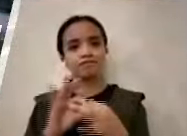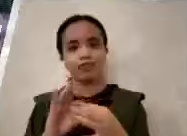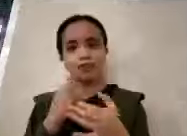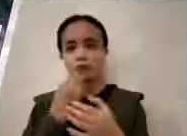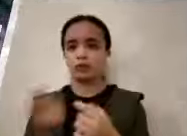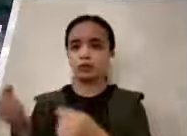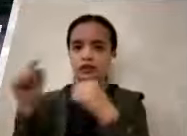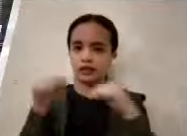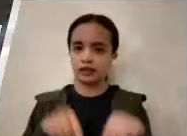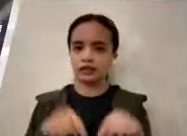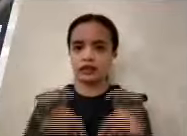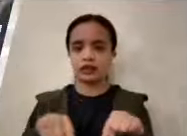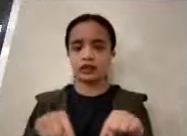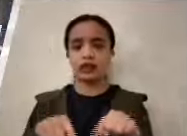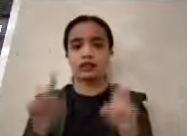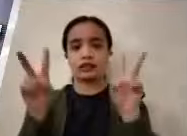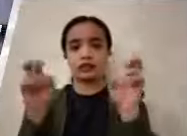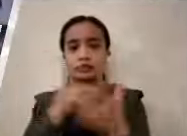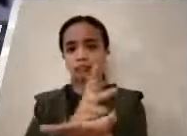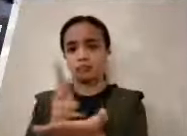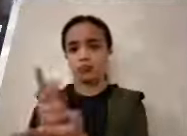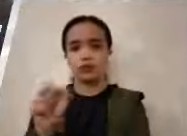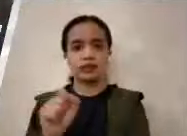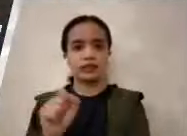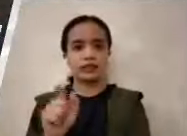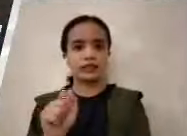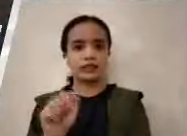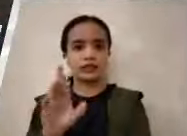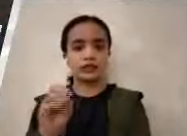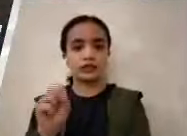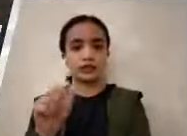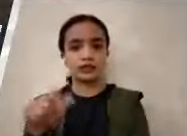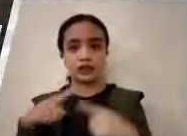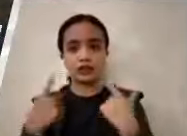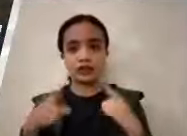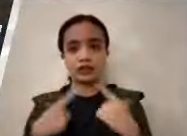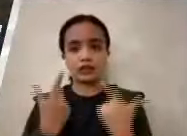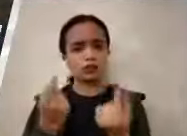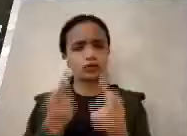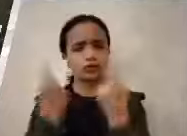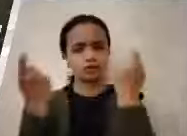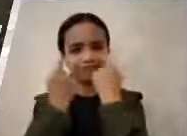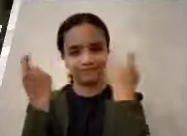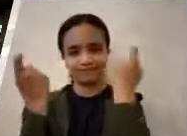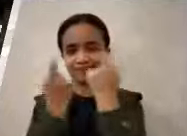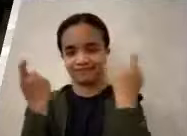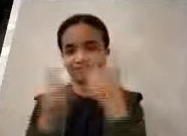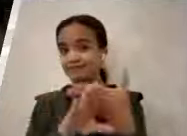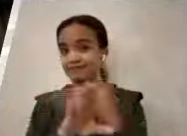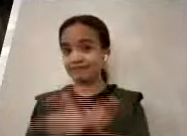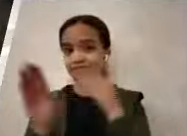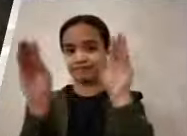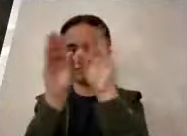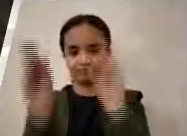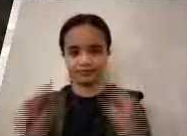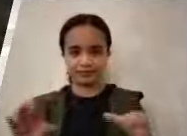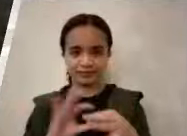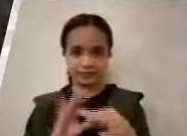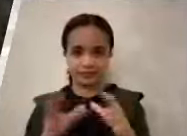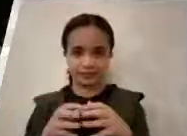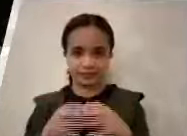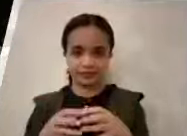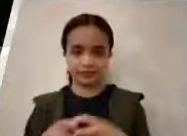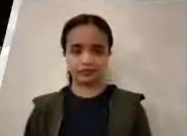isang theme park sa Santa Rosa sa Laguna para i-celebrate ang kanilang pre-Christmas get-together.